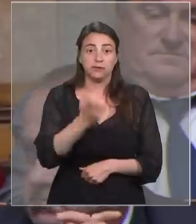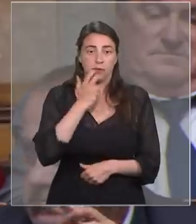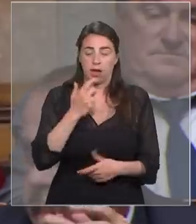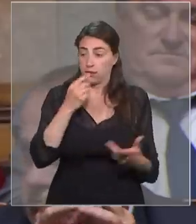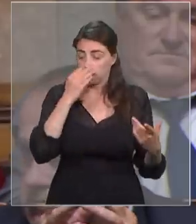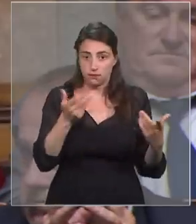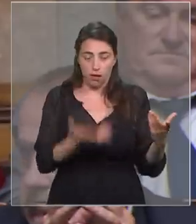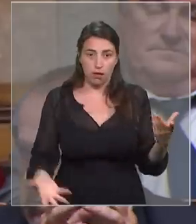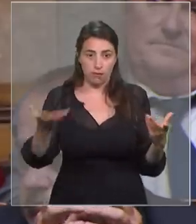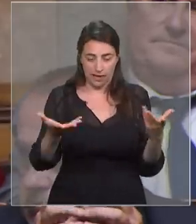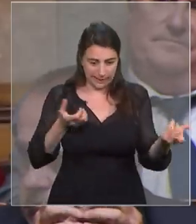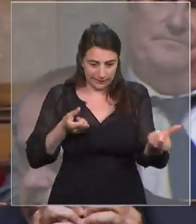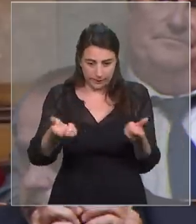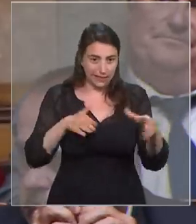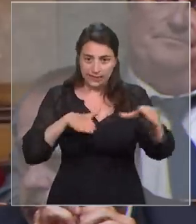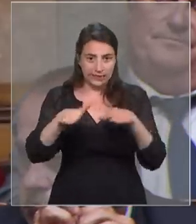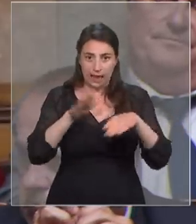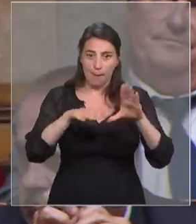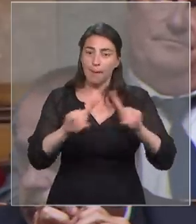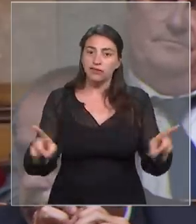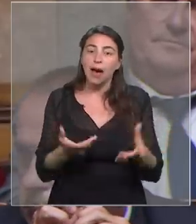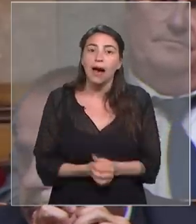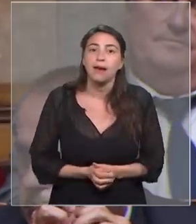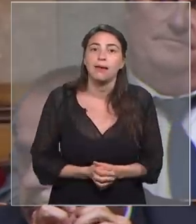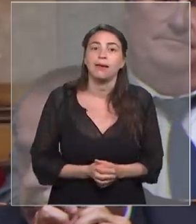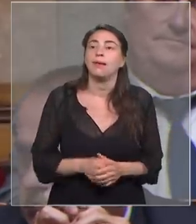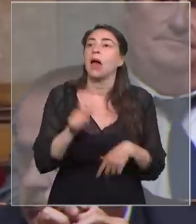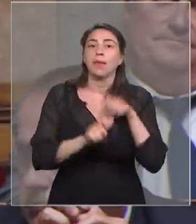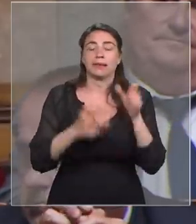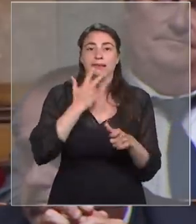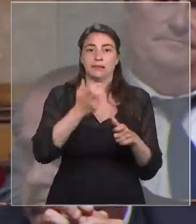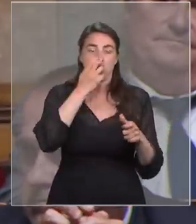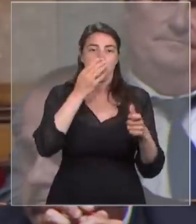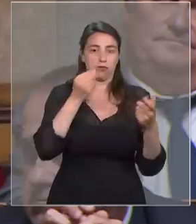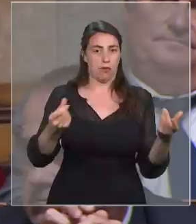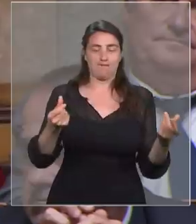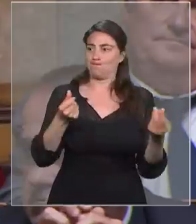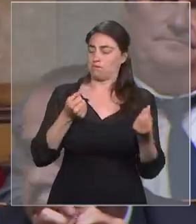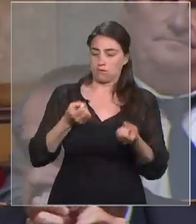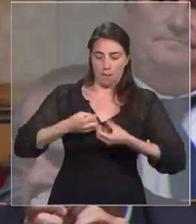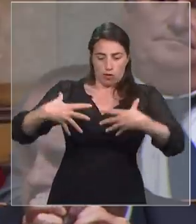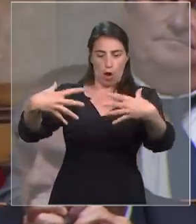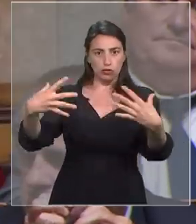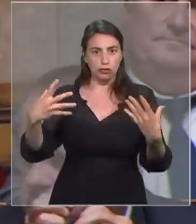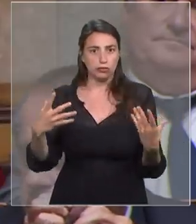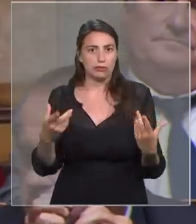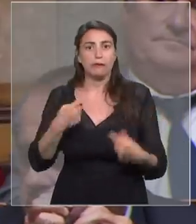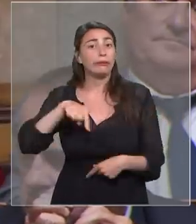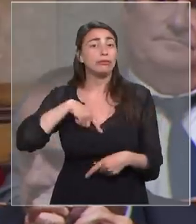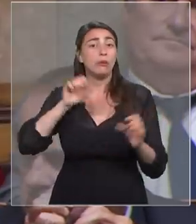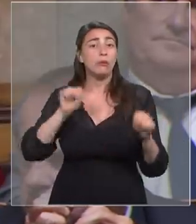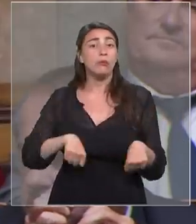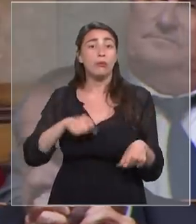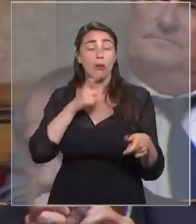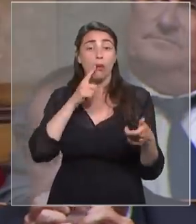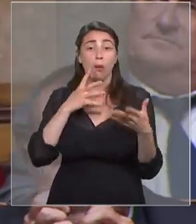pas. C'est un renoncement terrible. Les citoyens ont le sentiment d'être abandonnés dans une stratégie de pourrissement. Où en